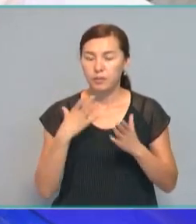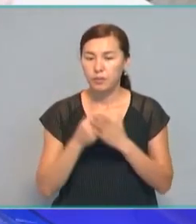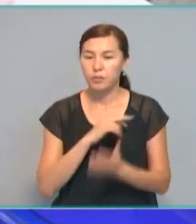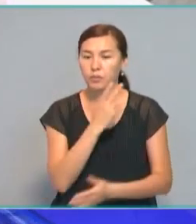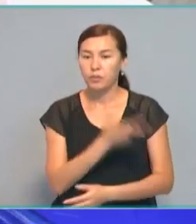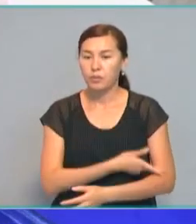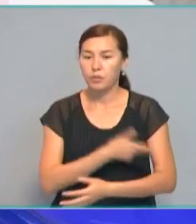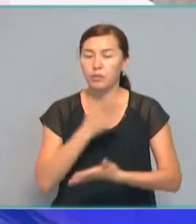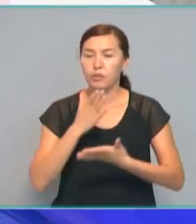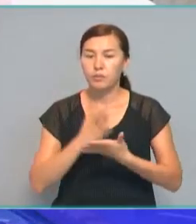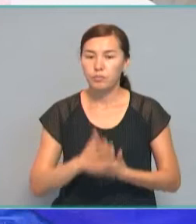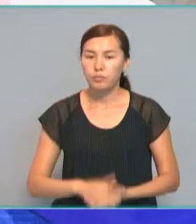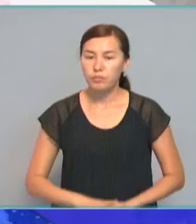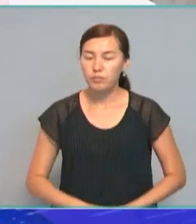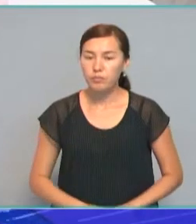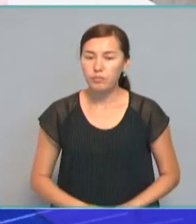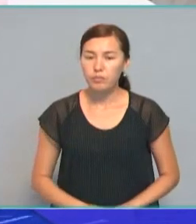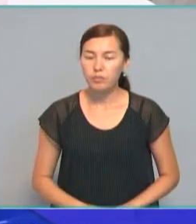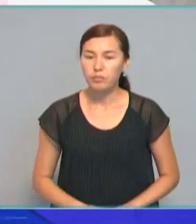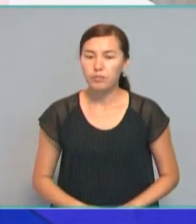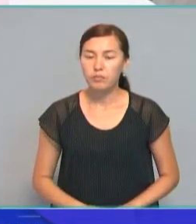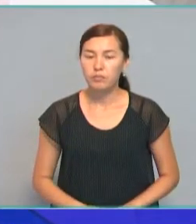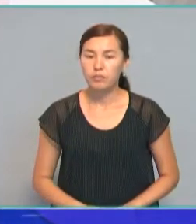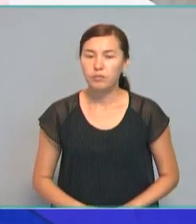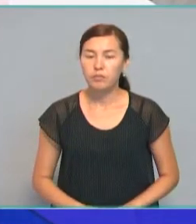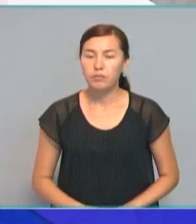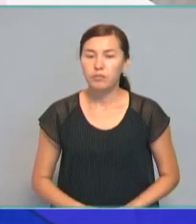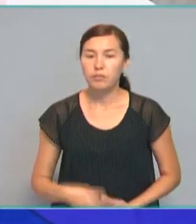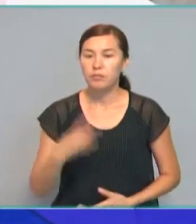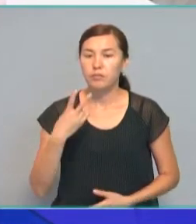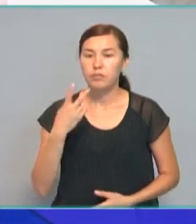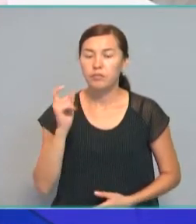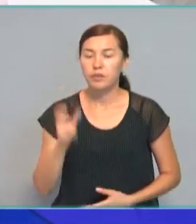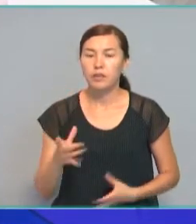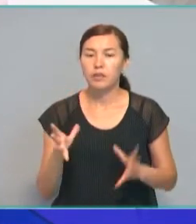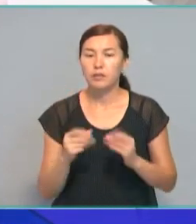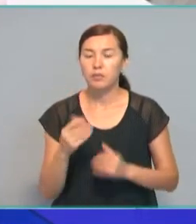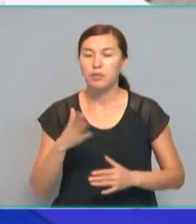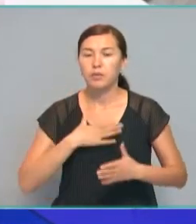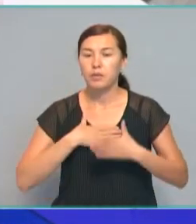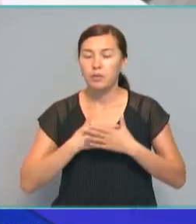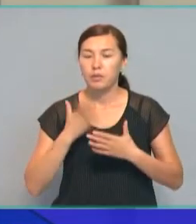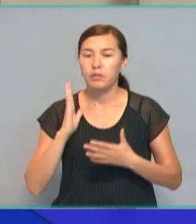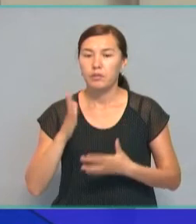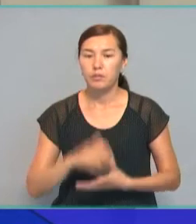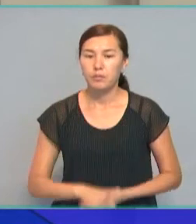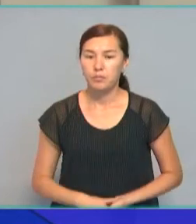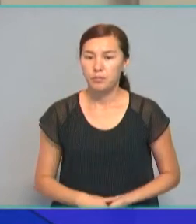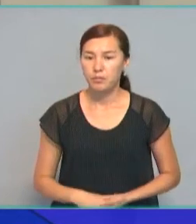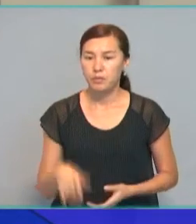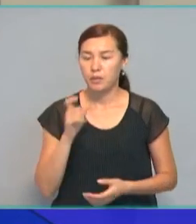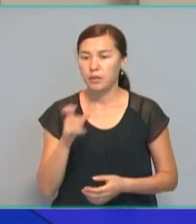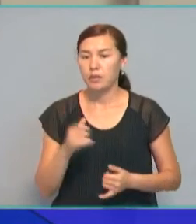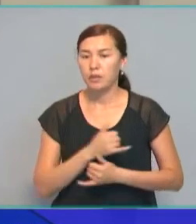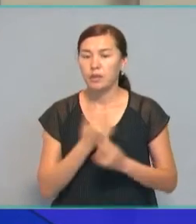бар, егер қойып қойса, установкасын қоятын болса, онда екі адам кислородты бірден ала беруге болады, бір палатада жатқан. Ал